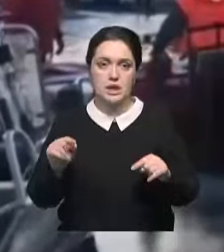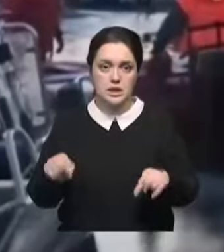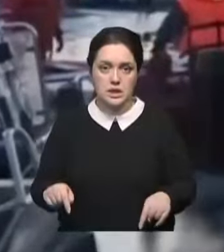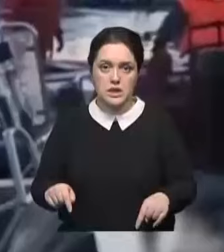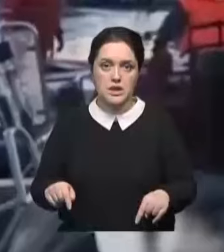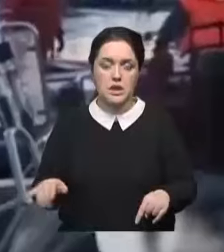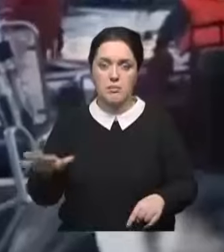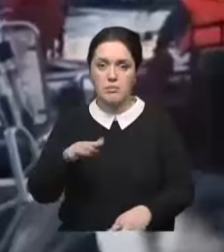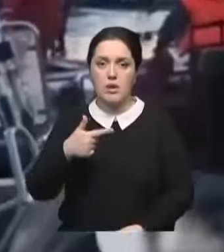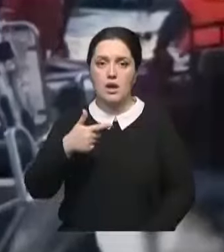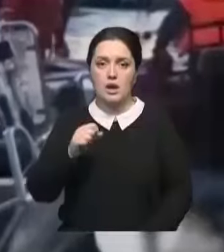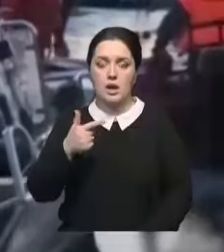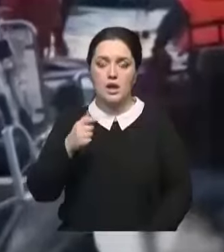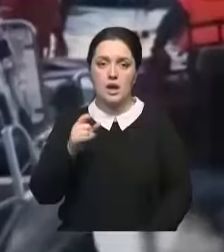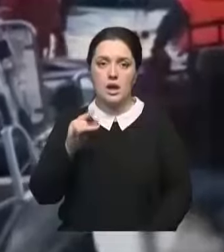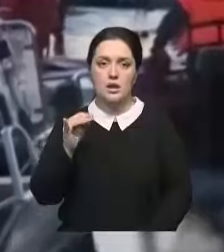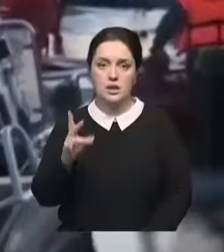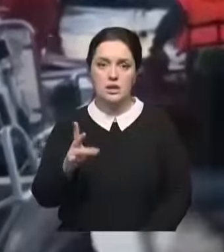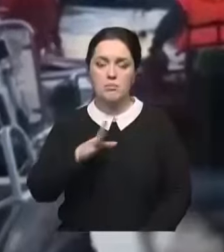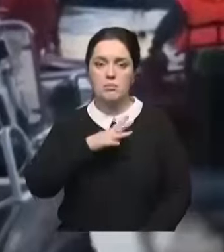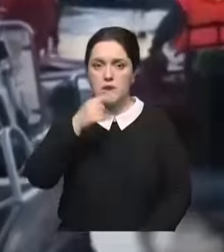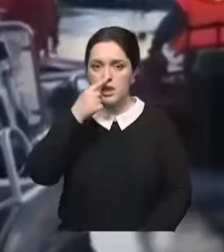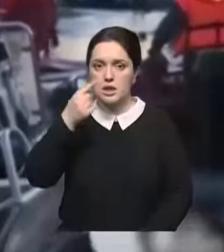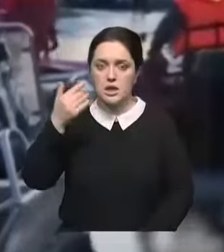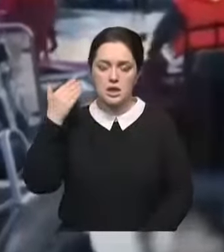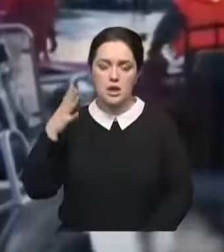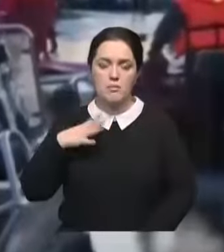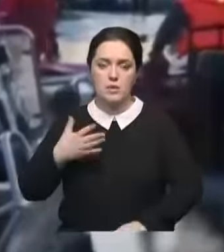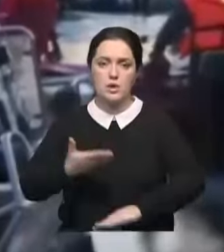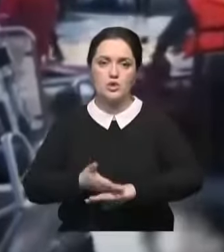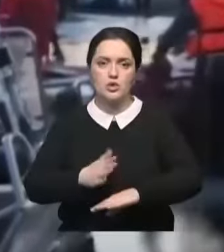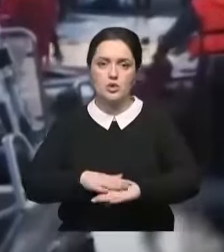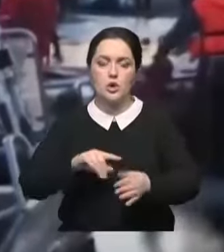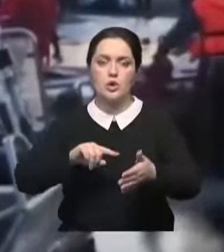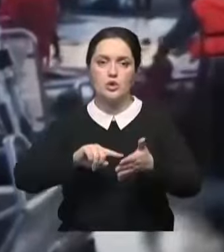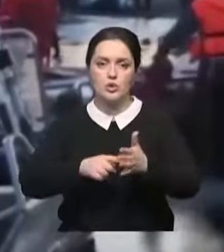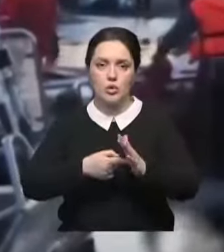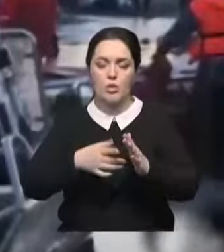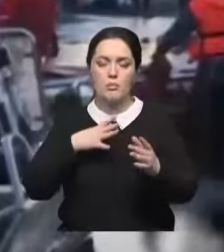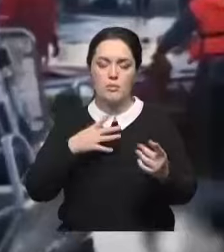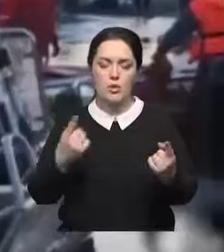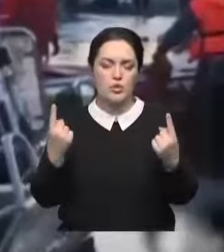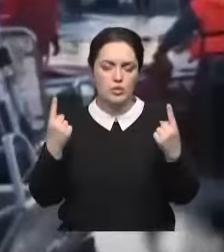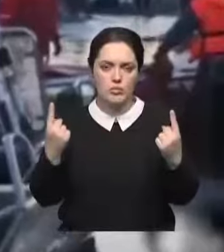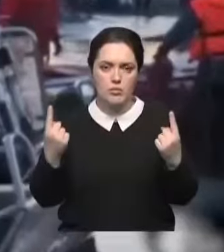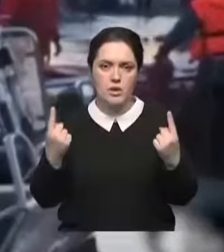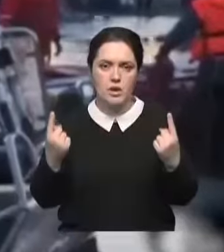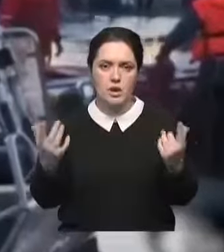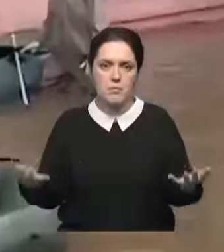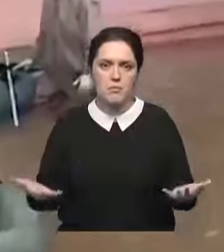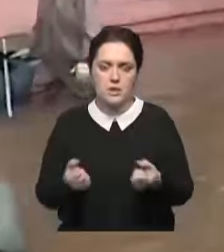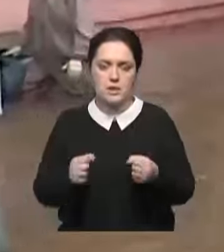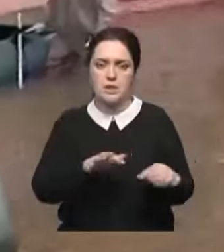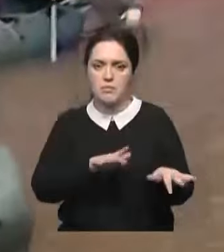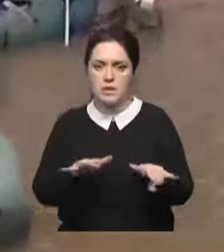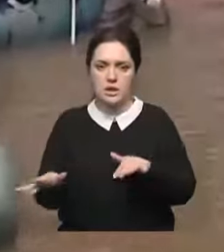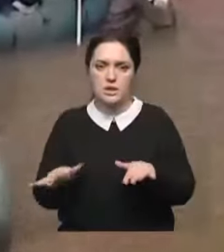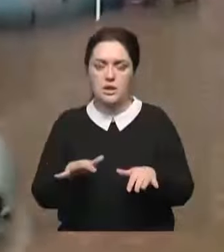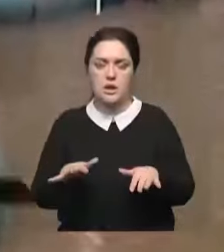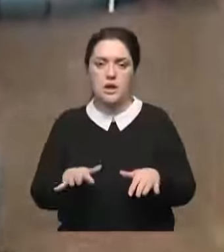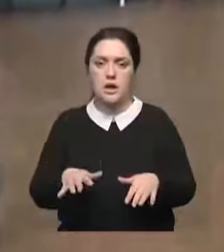площади Гагарина, где была недавно самая напряженная точка, где велась самая масштабная, наверное, спасательная операция. А